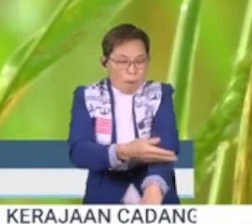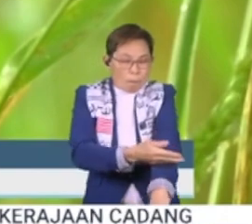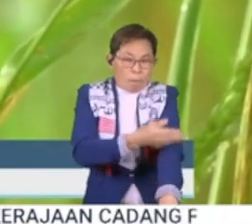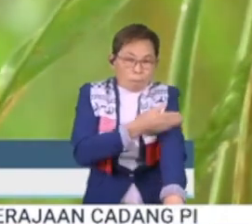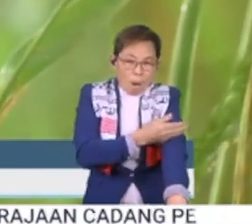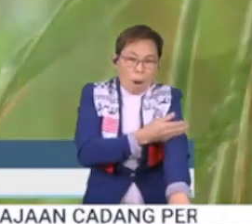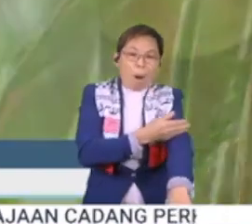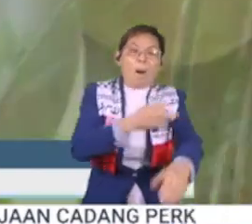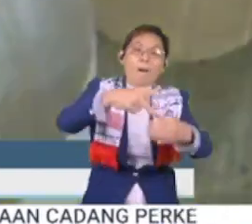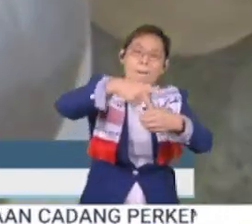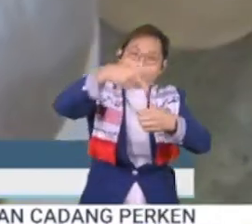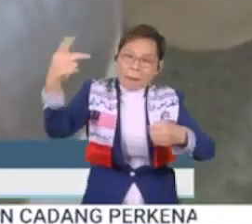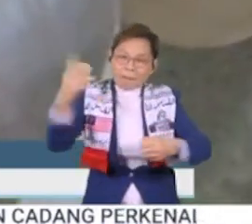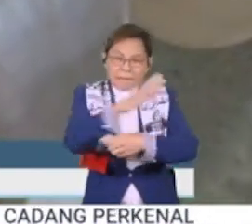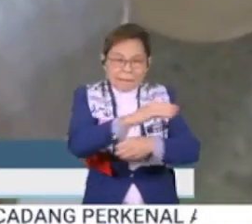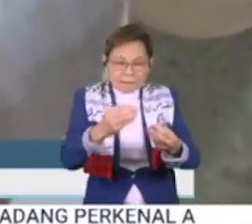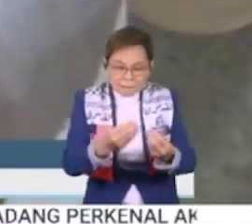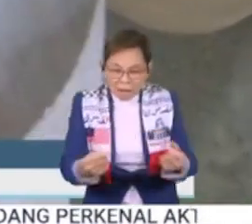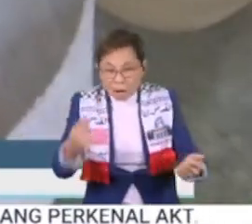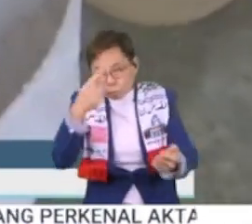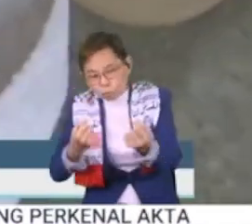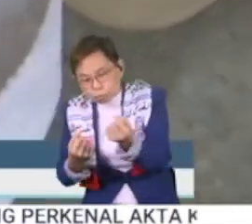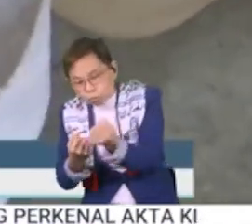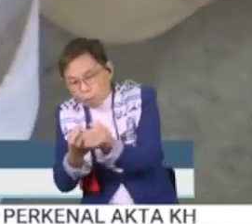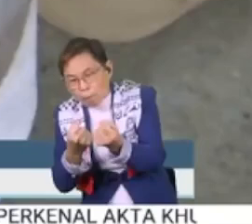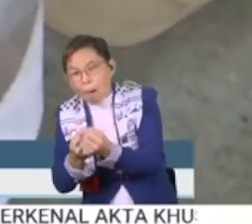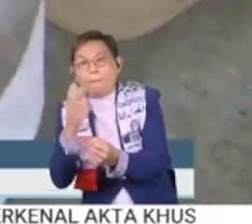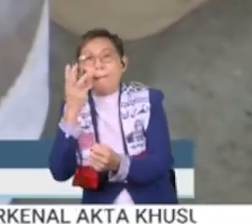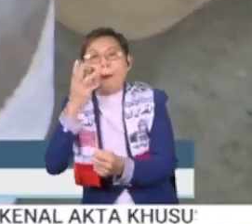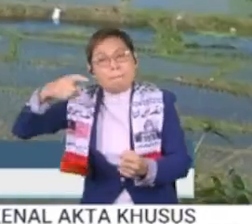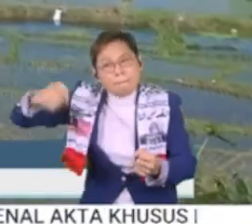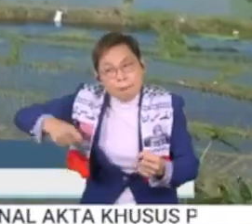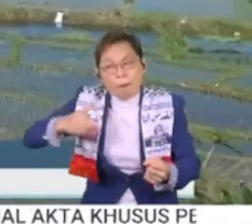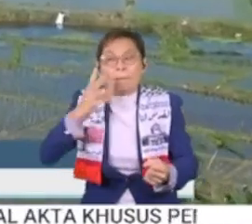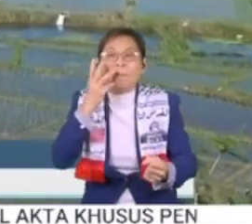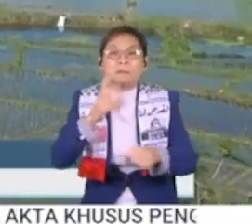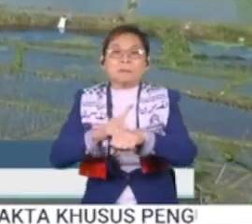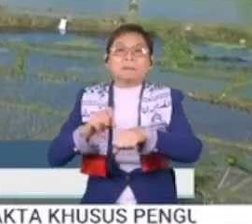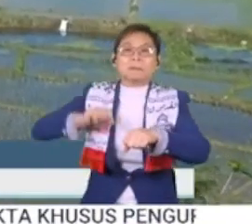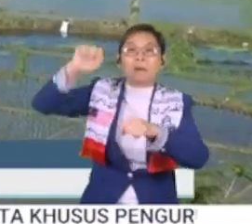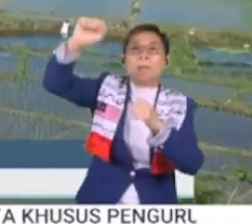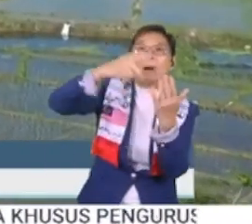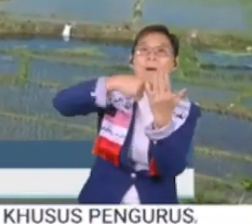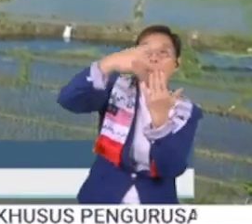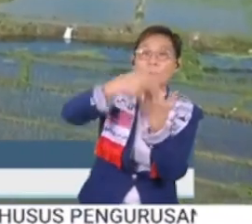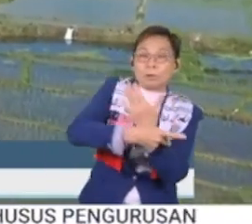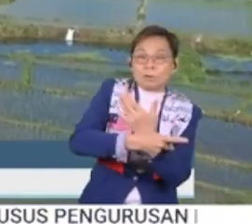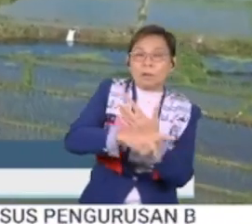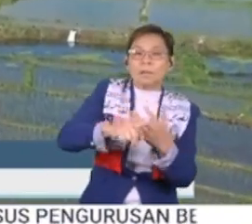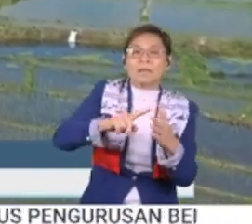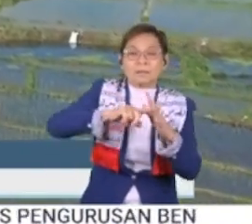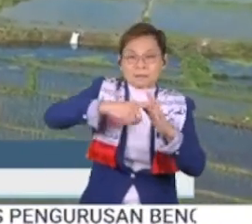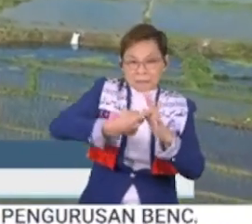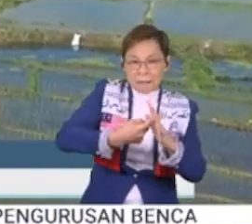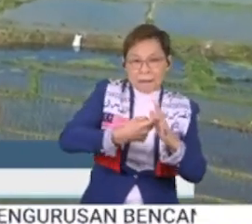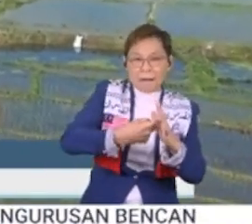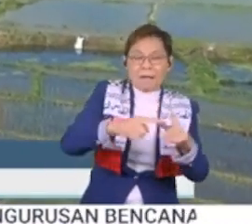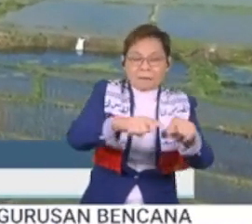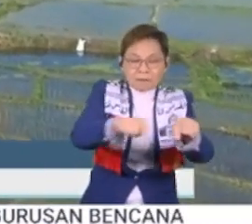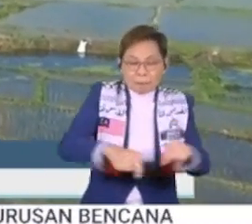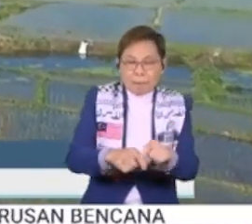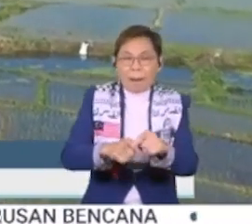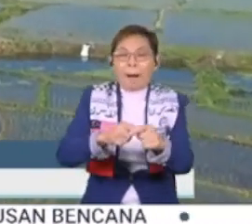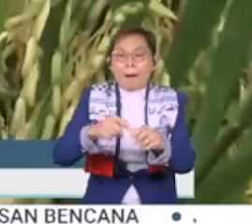hasil padi dan tanah bagi menampung keperluan beras di Sabah projek berkenaan dilaksana kawasan pembangunan pertanian